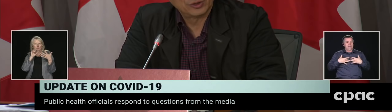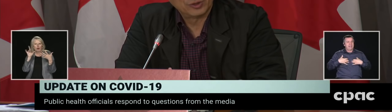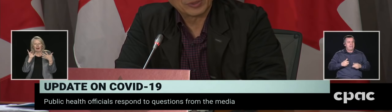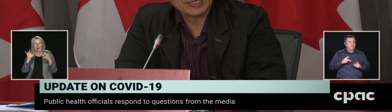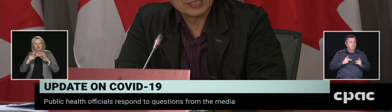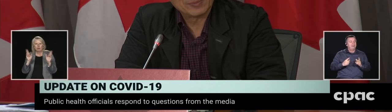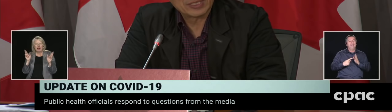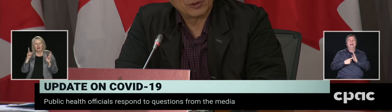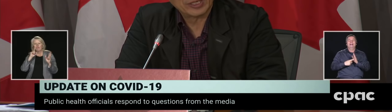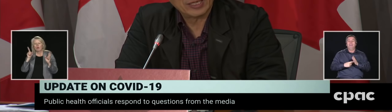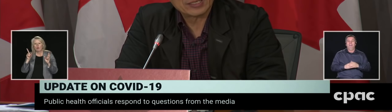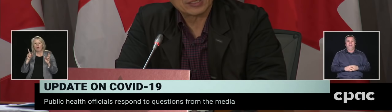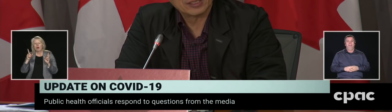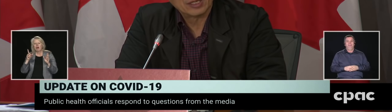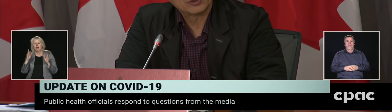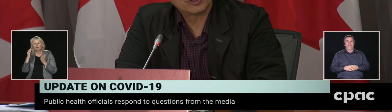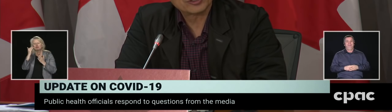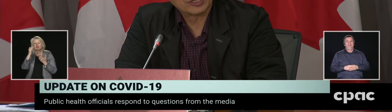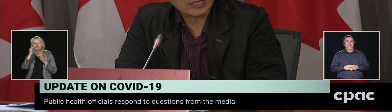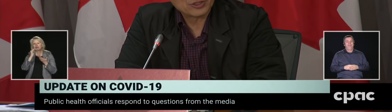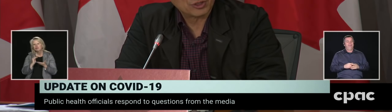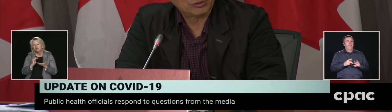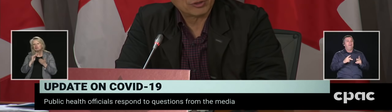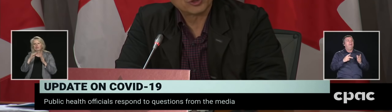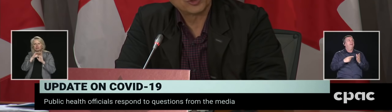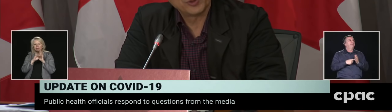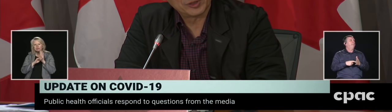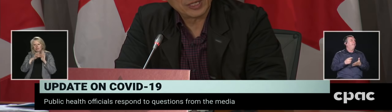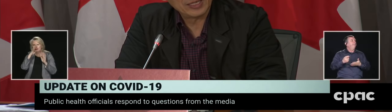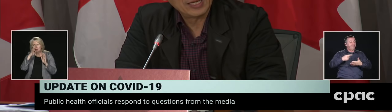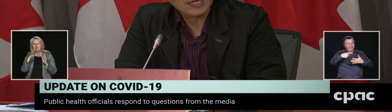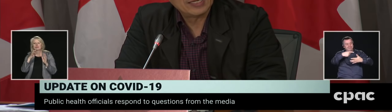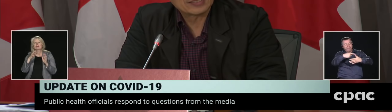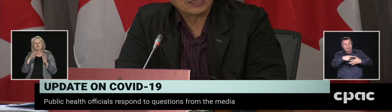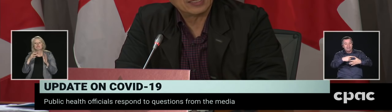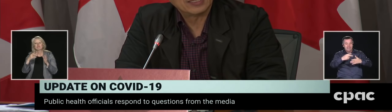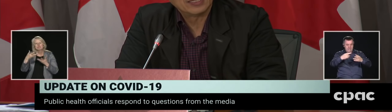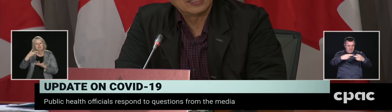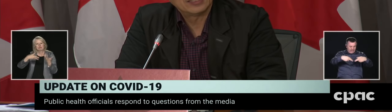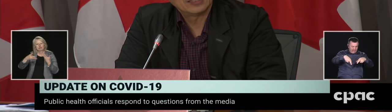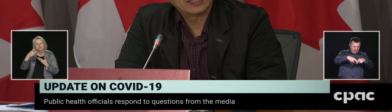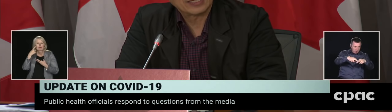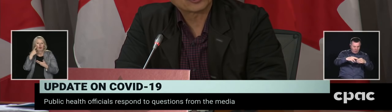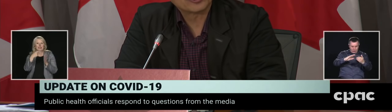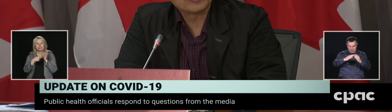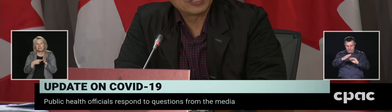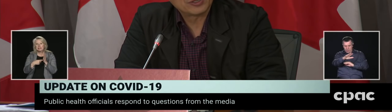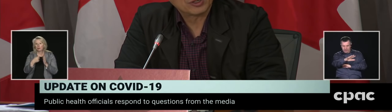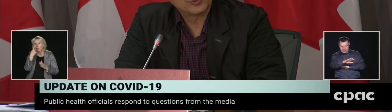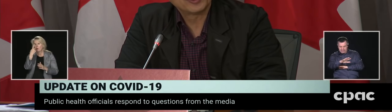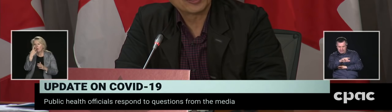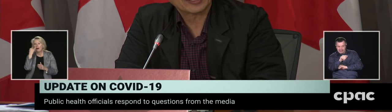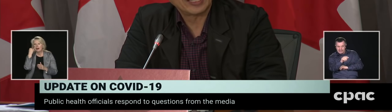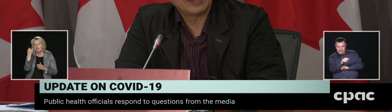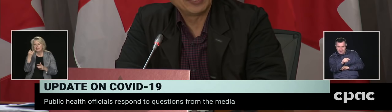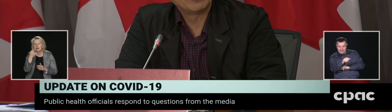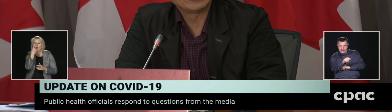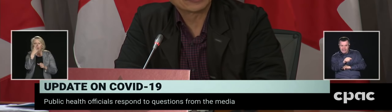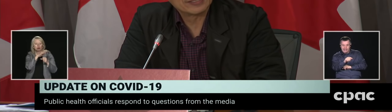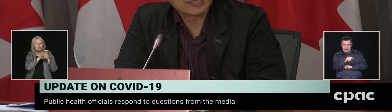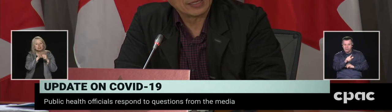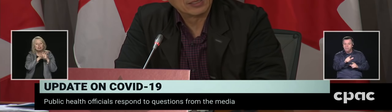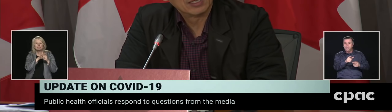critère, un principe, c'est OK, est-ce que dans une région, dans une communauté, est-ce que la transmission communautaire est